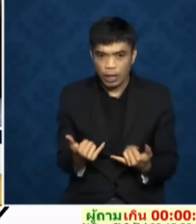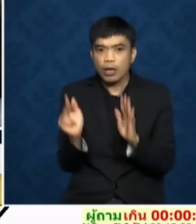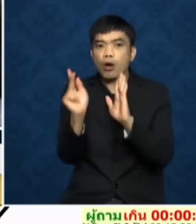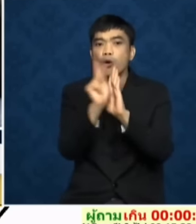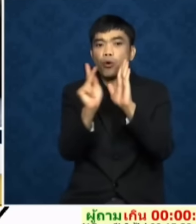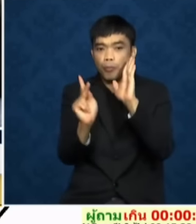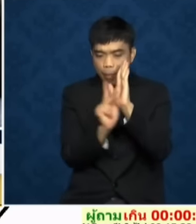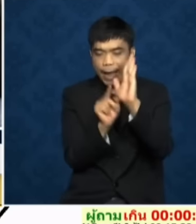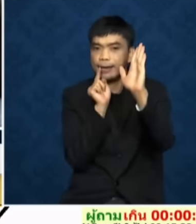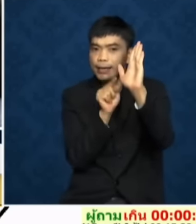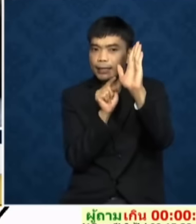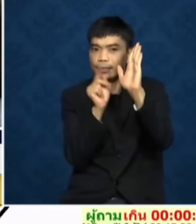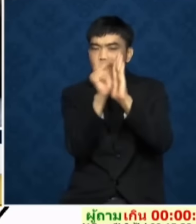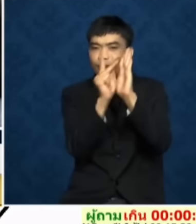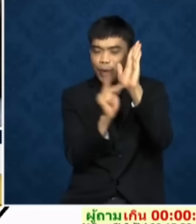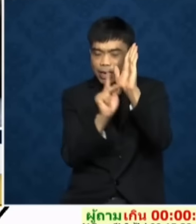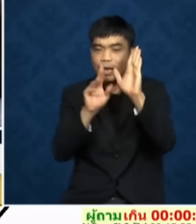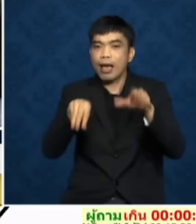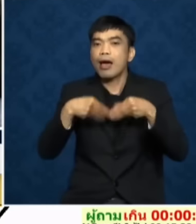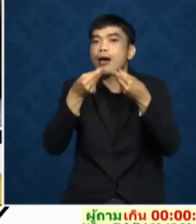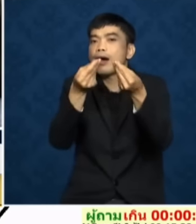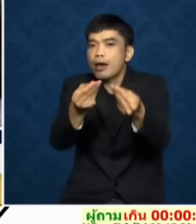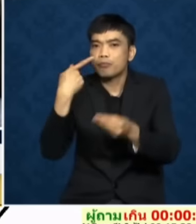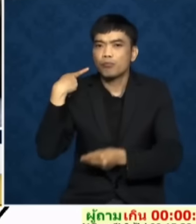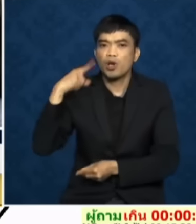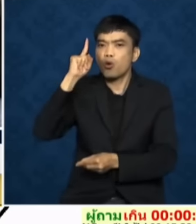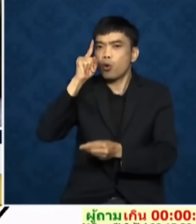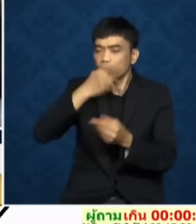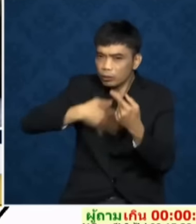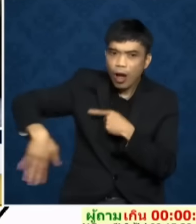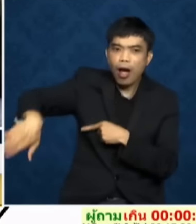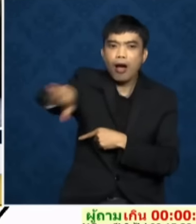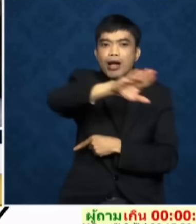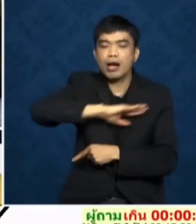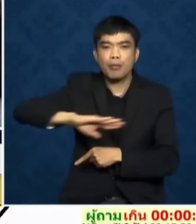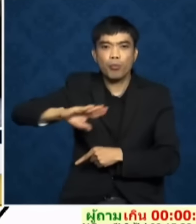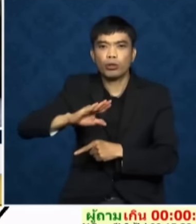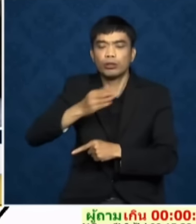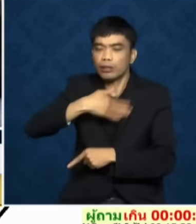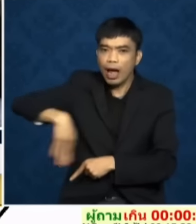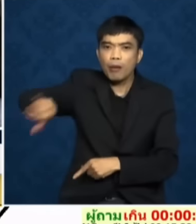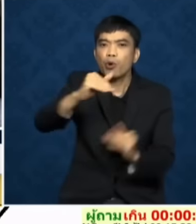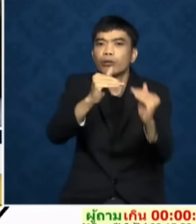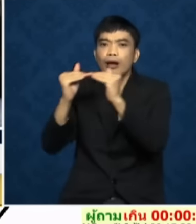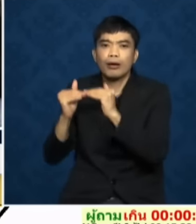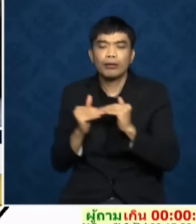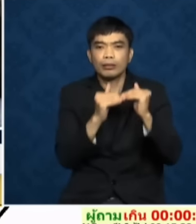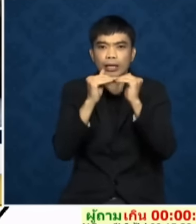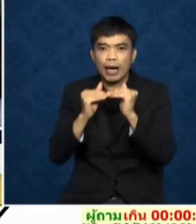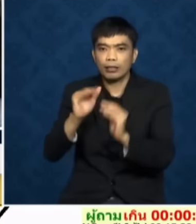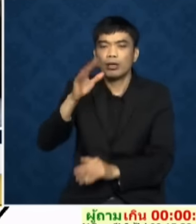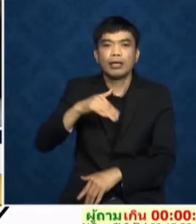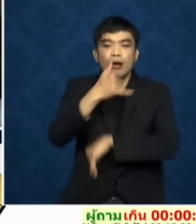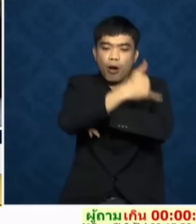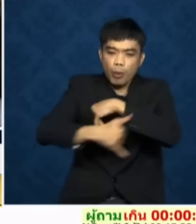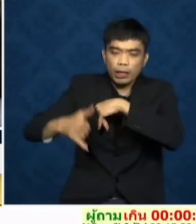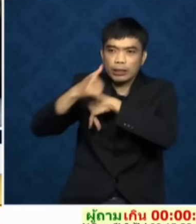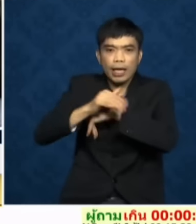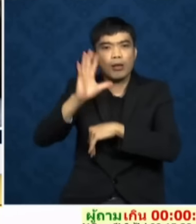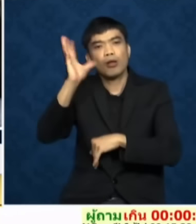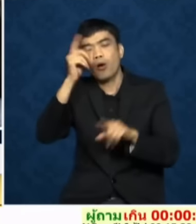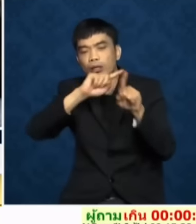หญ่เป็นไปตามหลักสากลที่นานาประเทศเขายึดถือและประเทศไทยตามหลังเขากำลังจะทำแล้วก็กำลังอยู่ในกระบวน